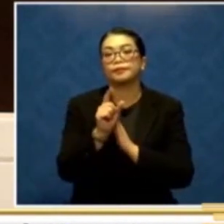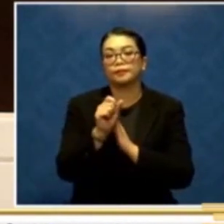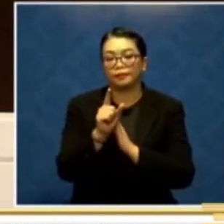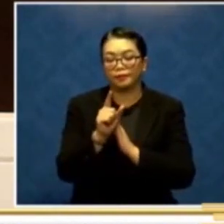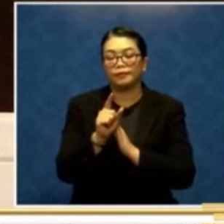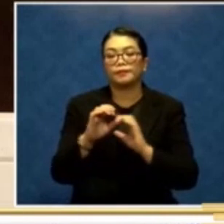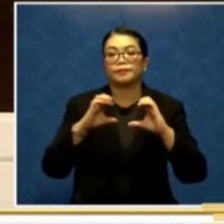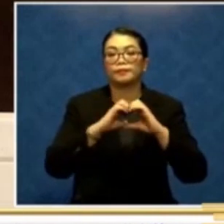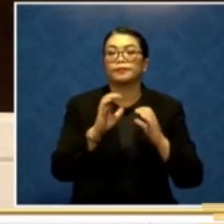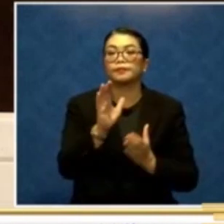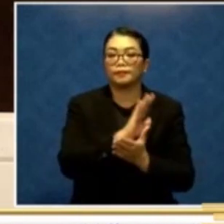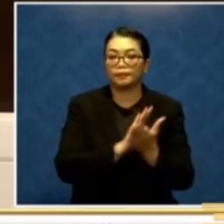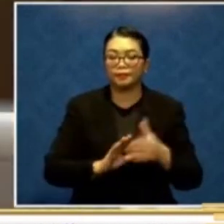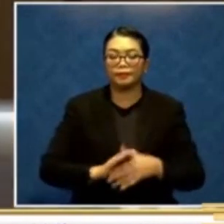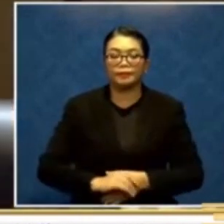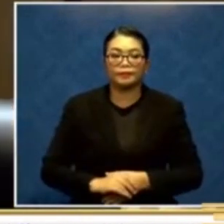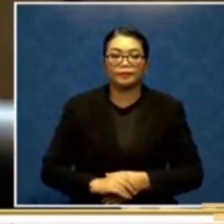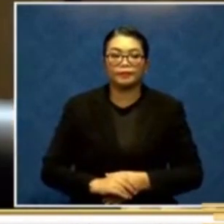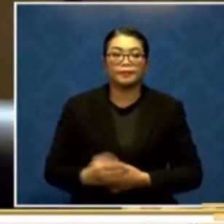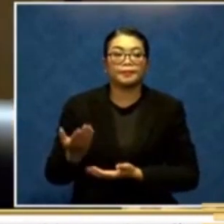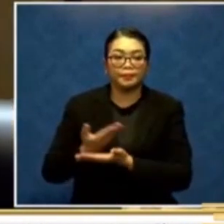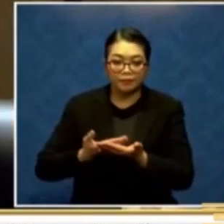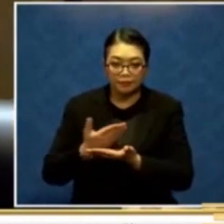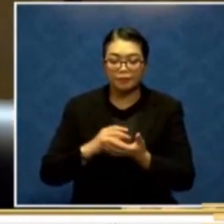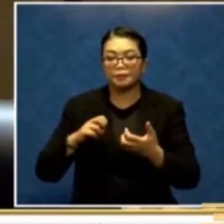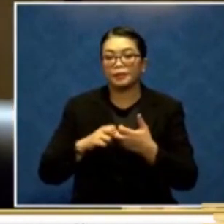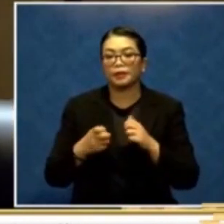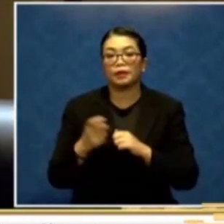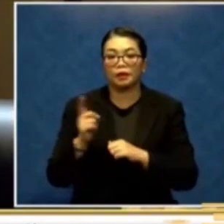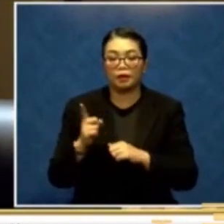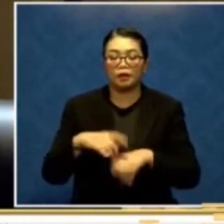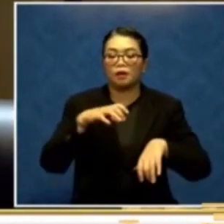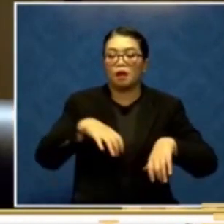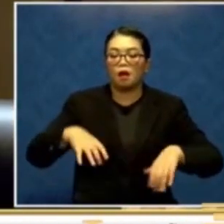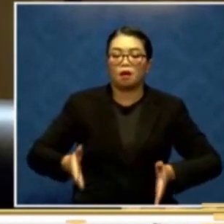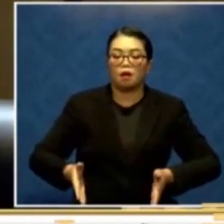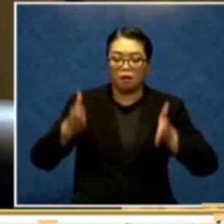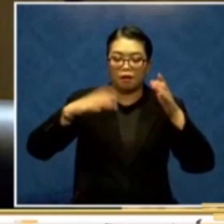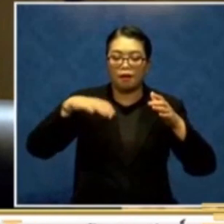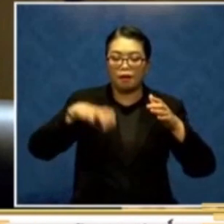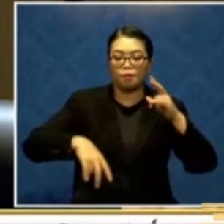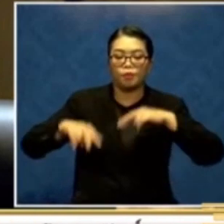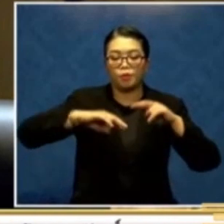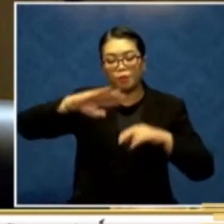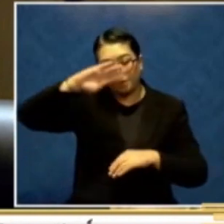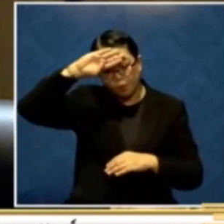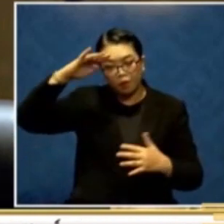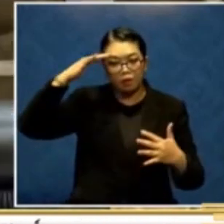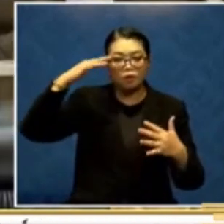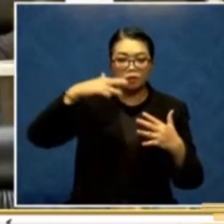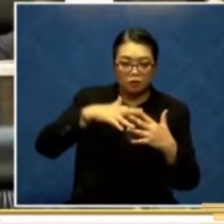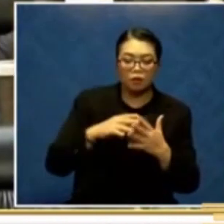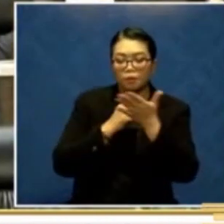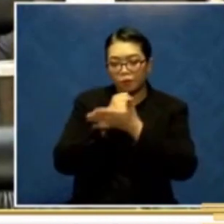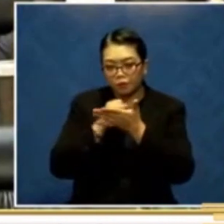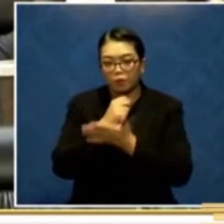3 ภาคภมิ จัไทยวัี้ผมมเรภásticoศฐ หรอธรราทานเกี่วกัปาหาอารผู้ปวยตุนและผู้ปวยศิตเวท